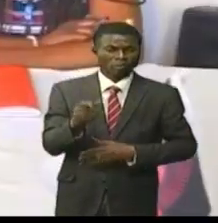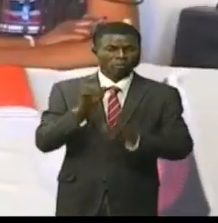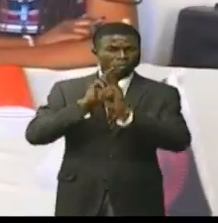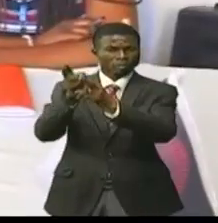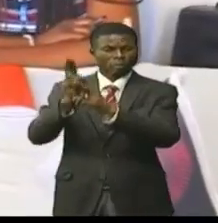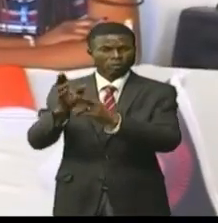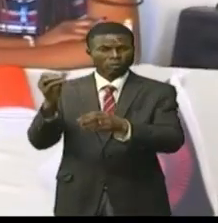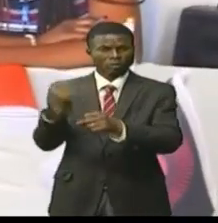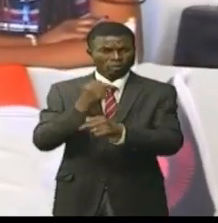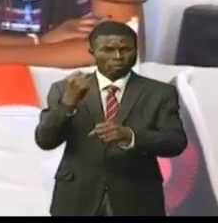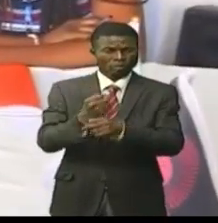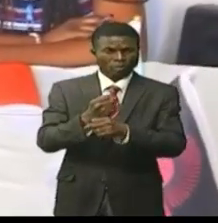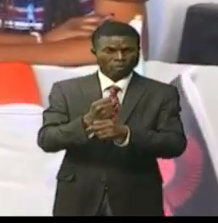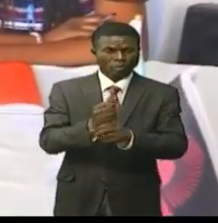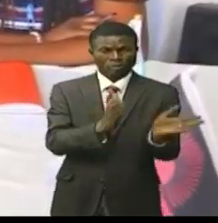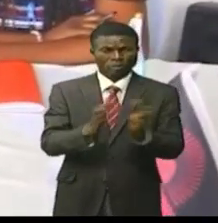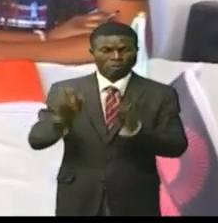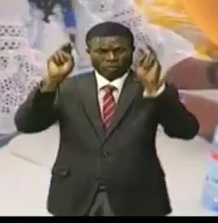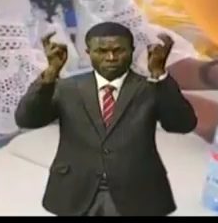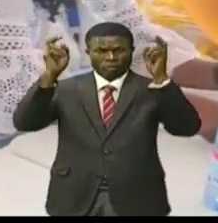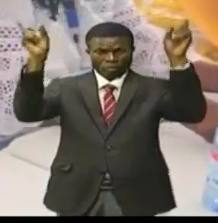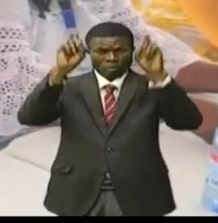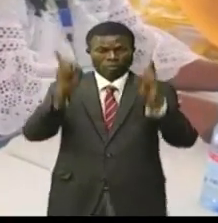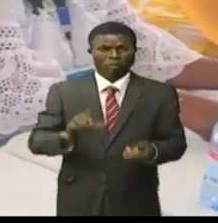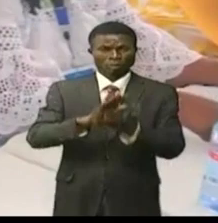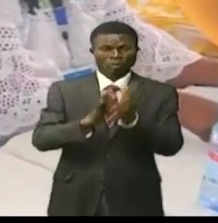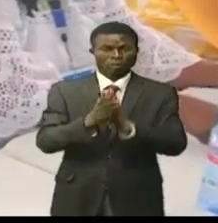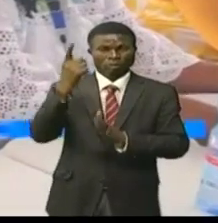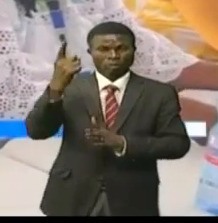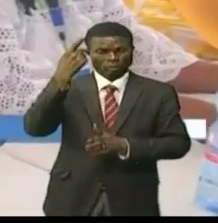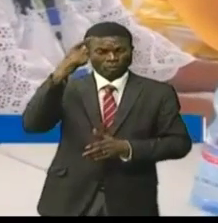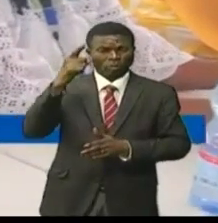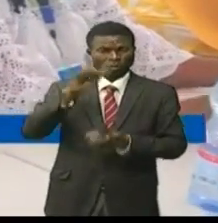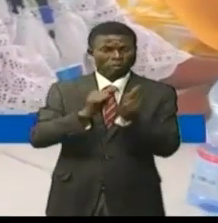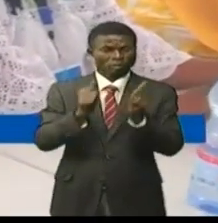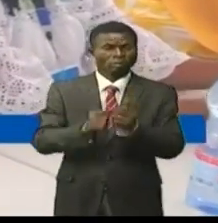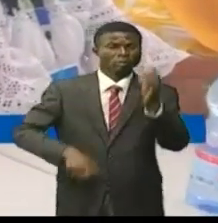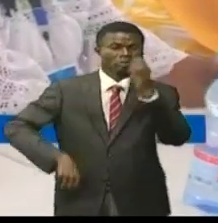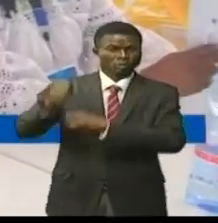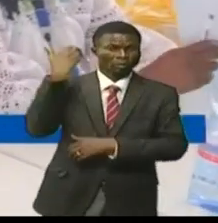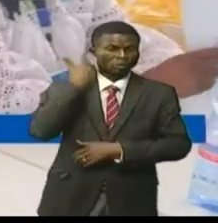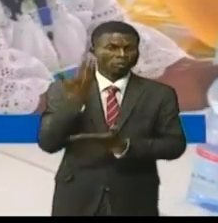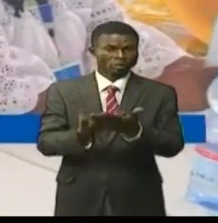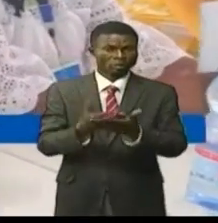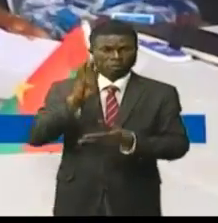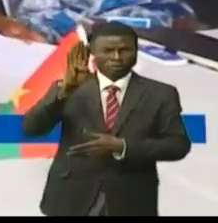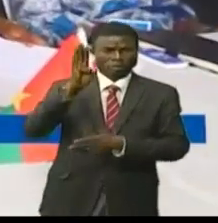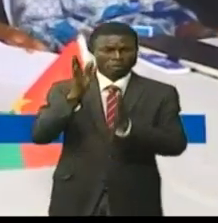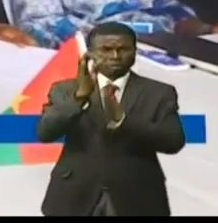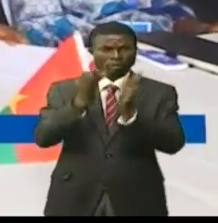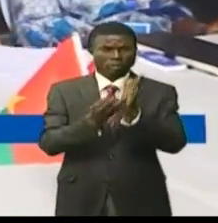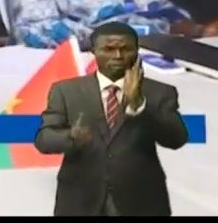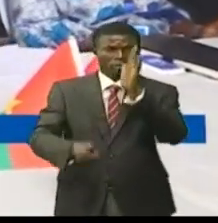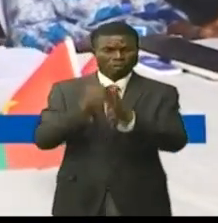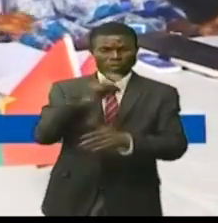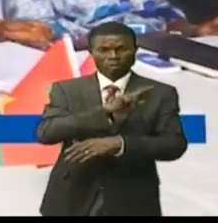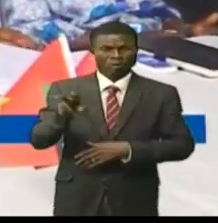des travaux placés sous le thème « Afrique unie pour la cause de l'autisme » ce jeudi 17 novembre